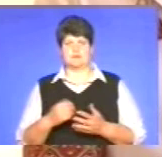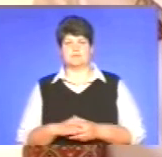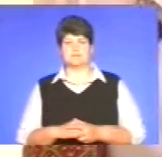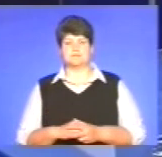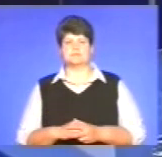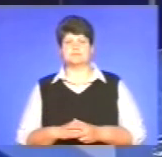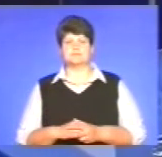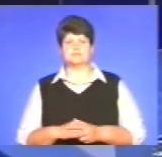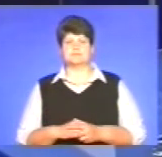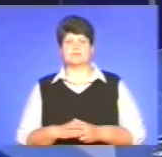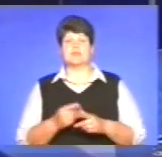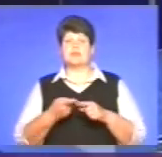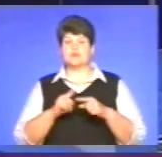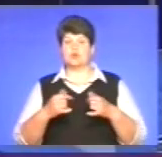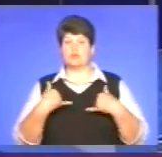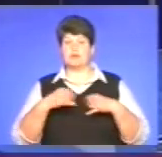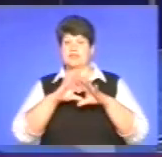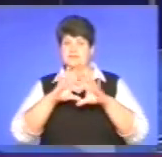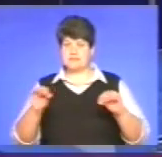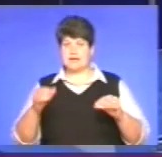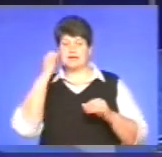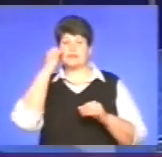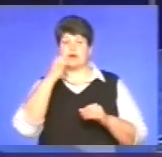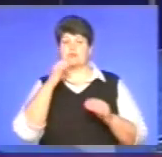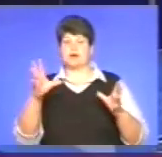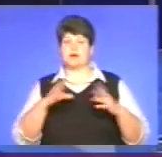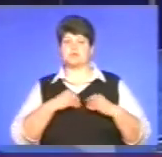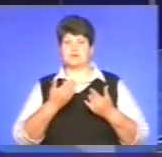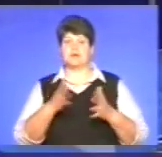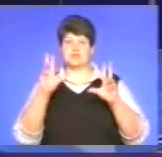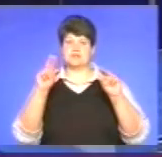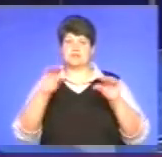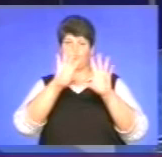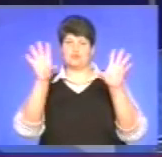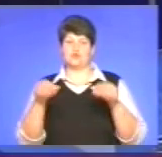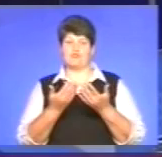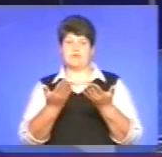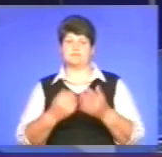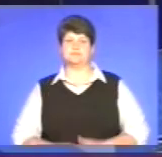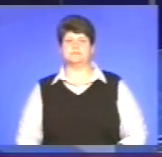На цьому у мене все. Дякую, що ви з нами, і хай щастить вам у всьому.